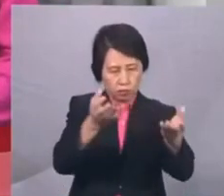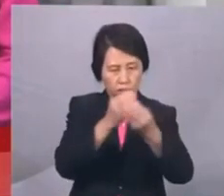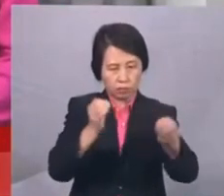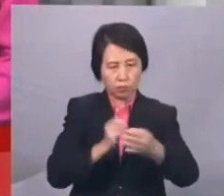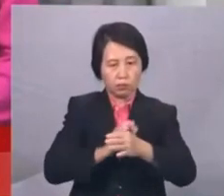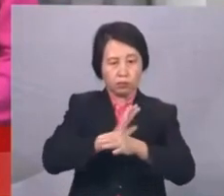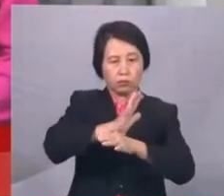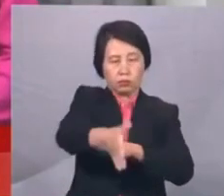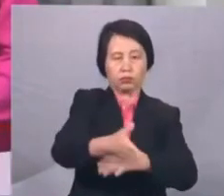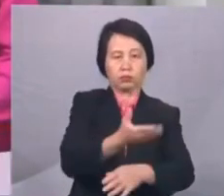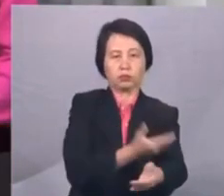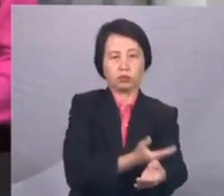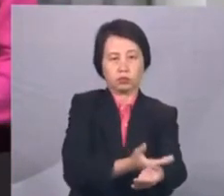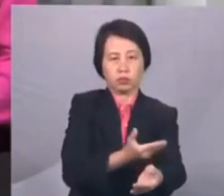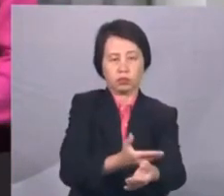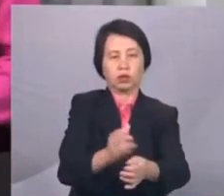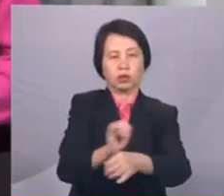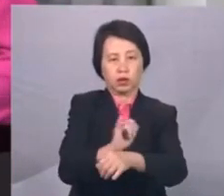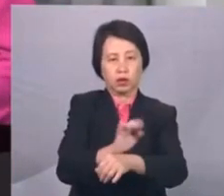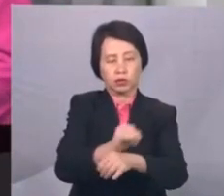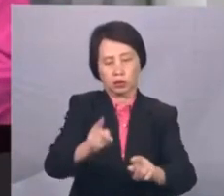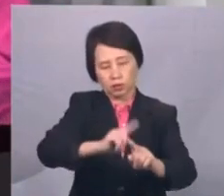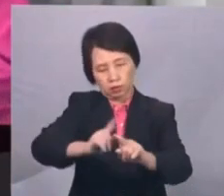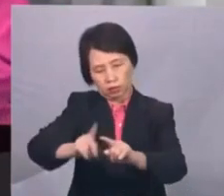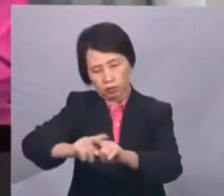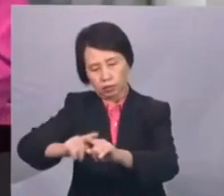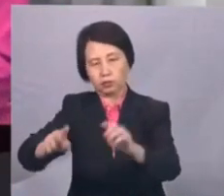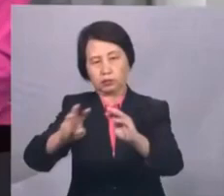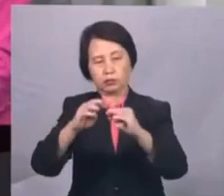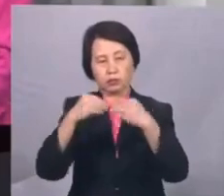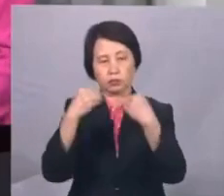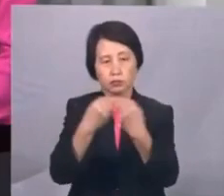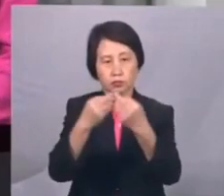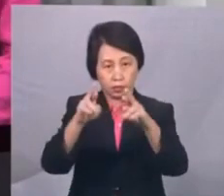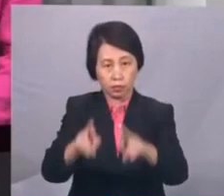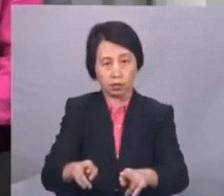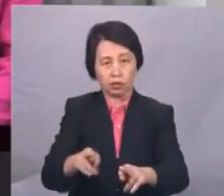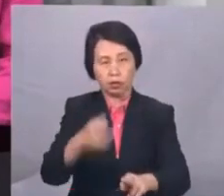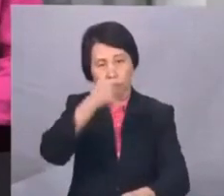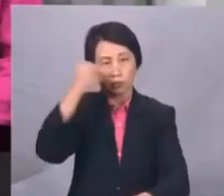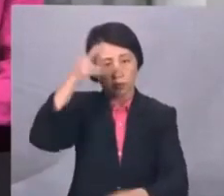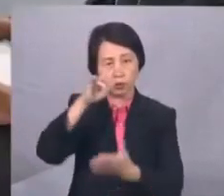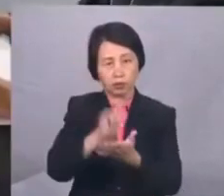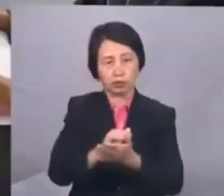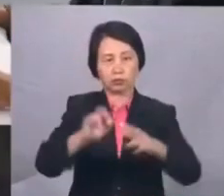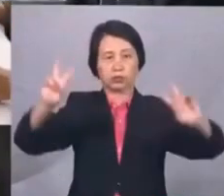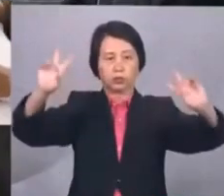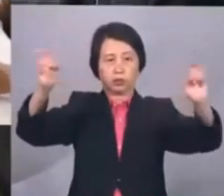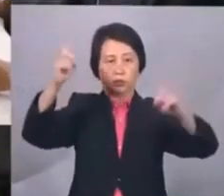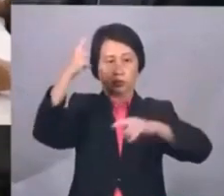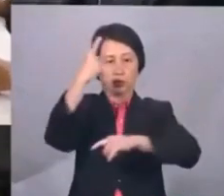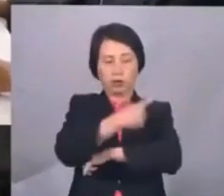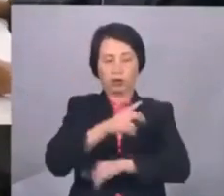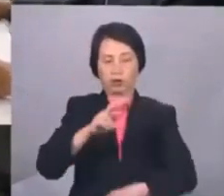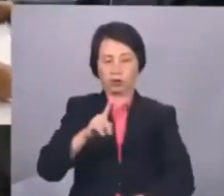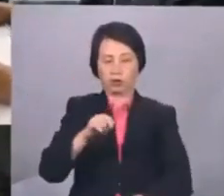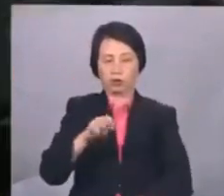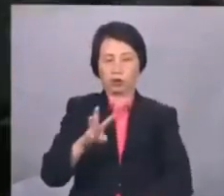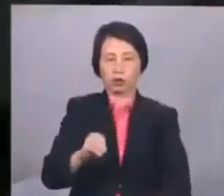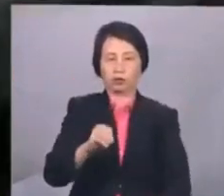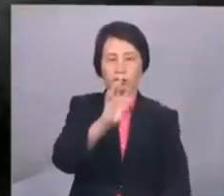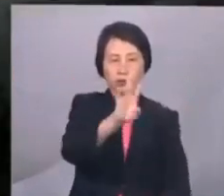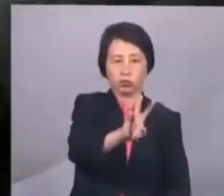merentasi generasi industri dan berbagai lapisan rakyat disebabkan faktor itu tema hari air cm kali